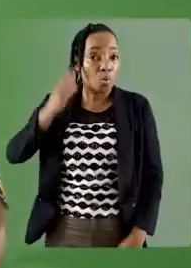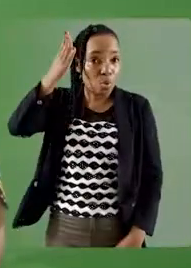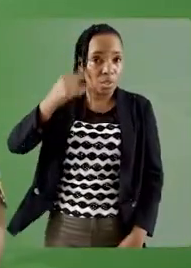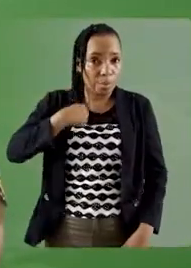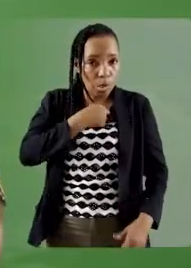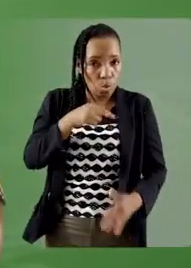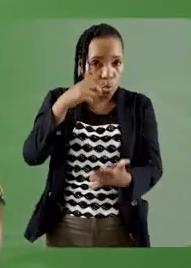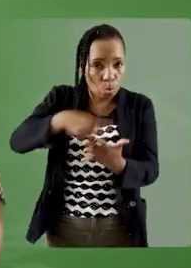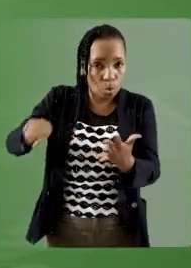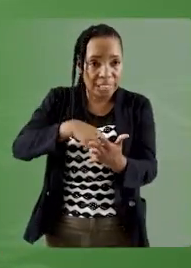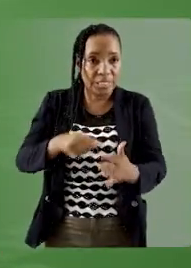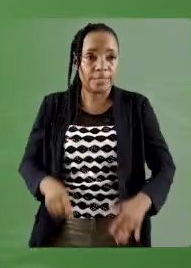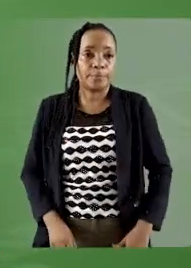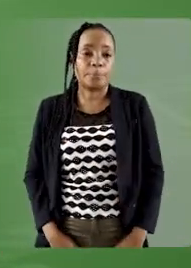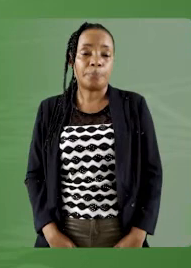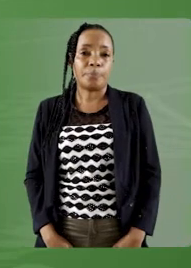la prochaine fois.